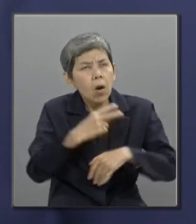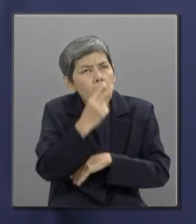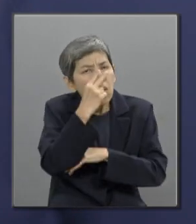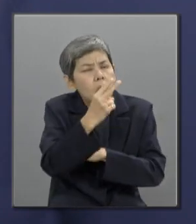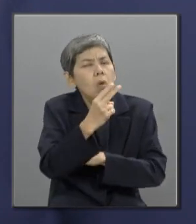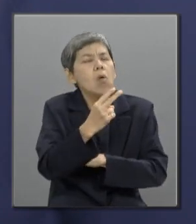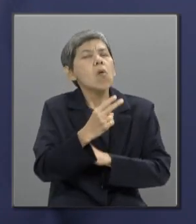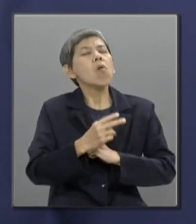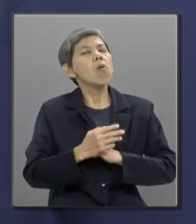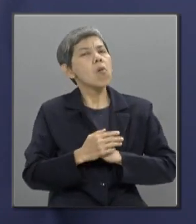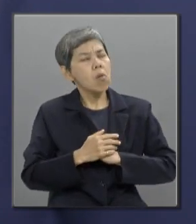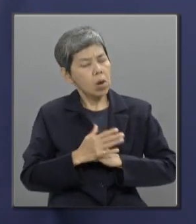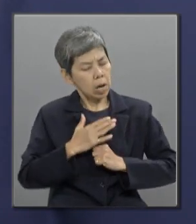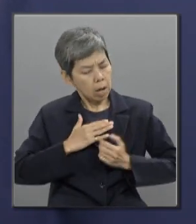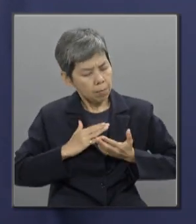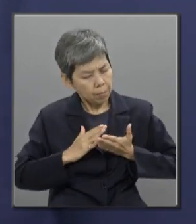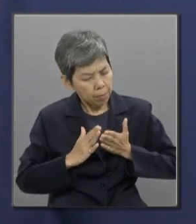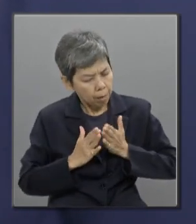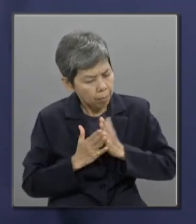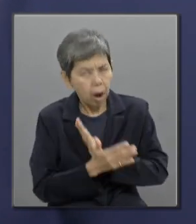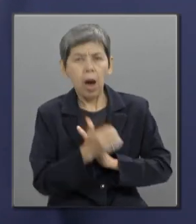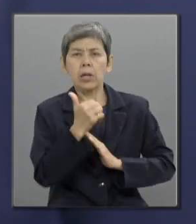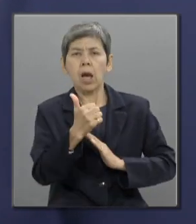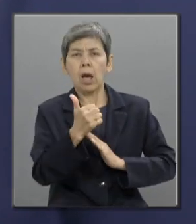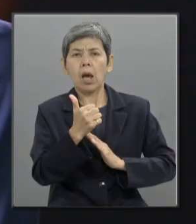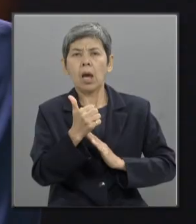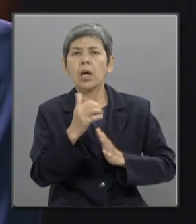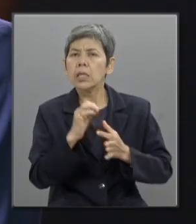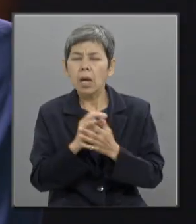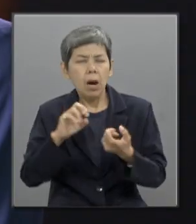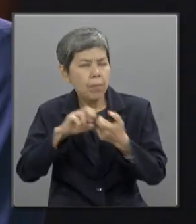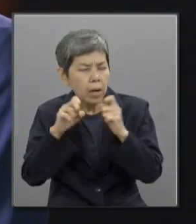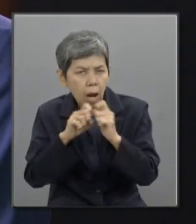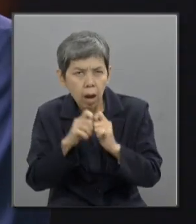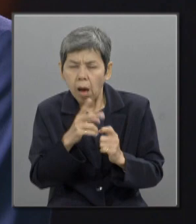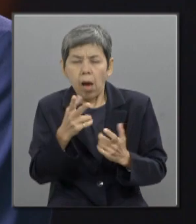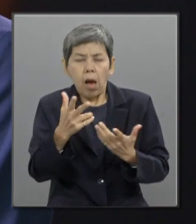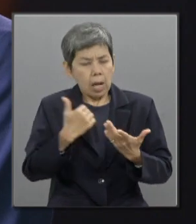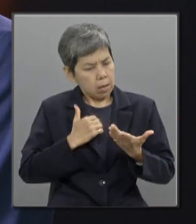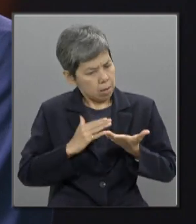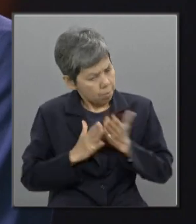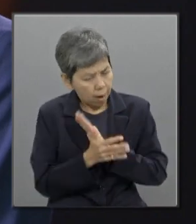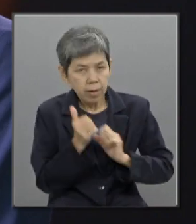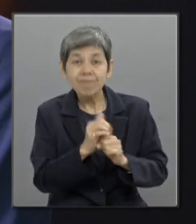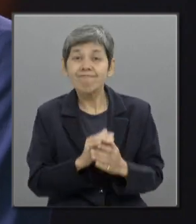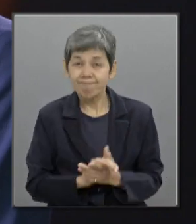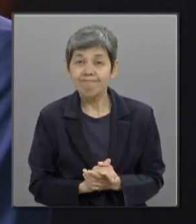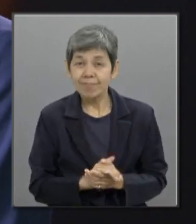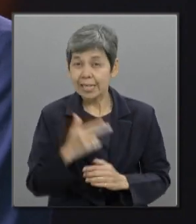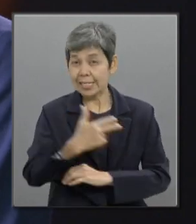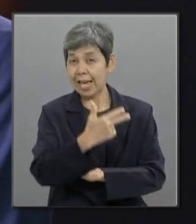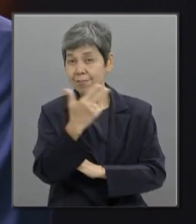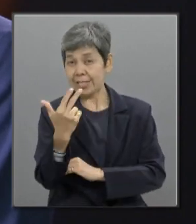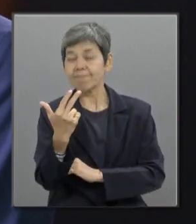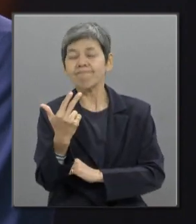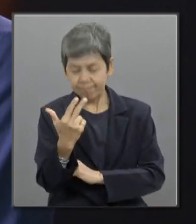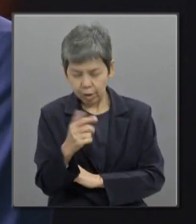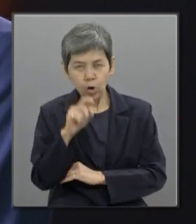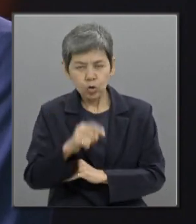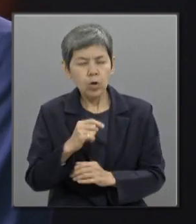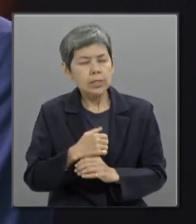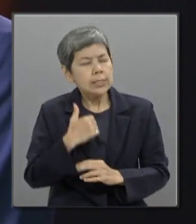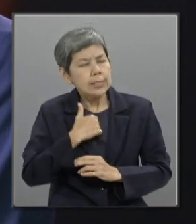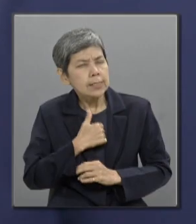จะปรับปรุงเปลี่ยนแปลงตัวเองได้ทันกับการเปลี่ยนแปลงของวิกฤตที่มันเกิดขึ้นขณะเดียวกันไทย PBS จะต้องให้ทาง